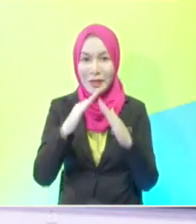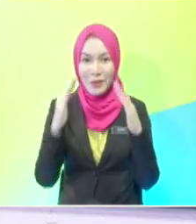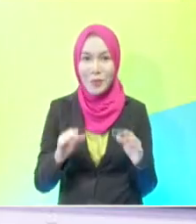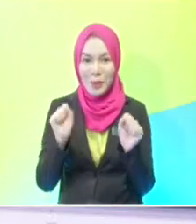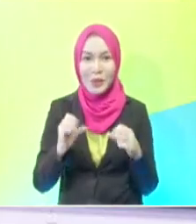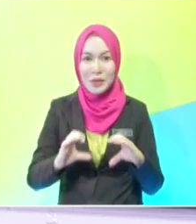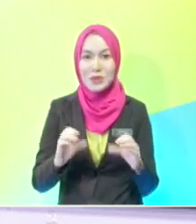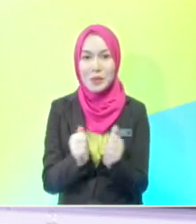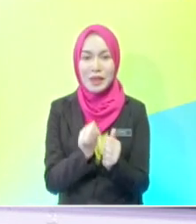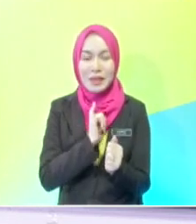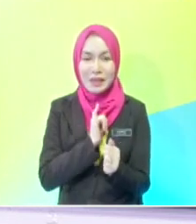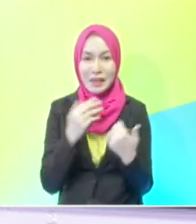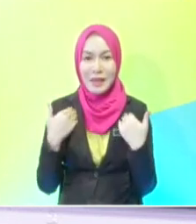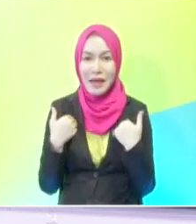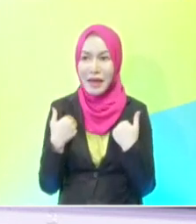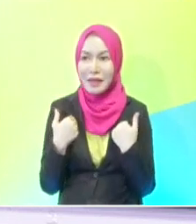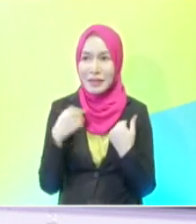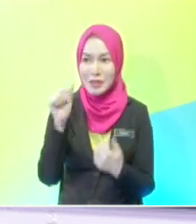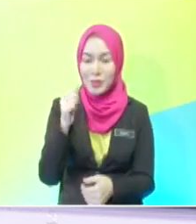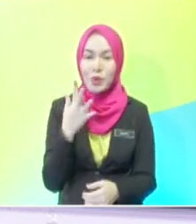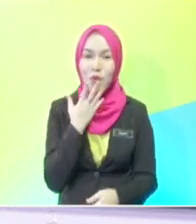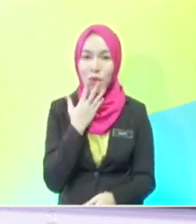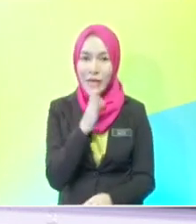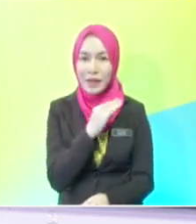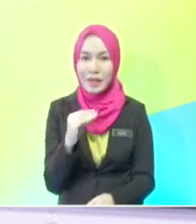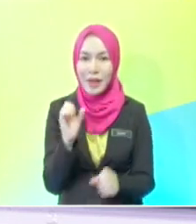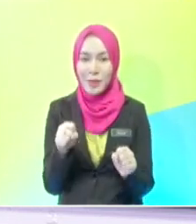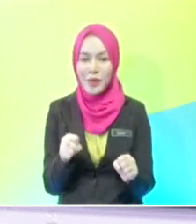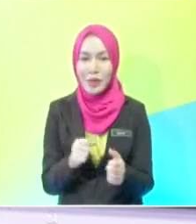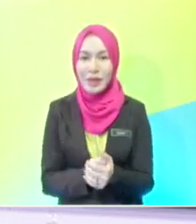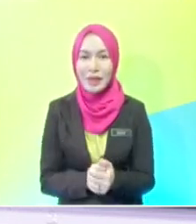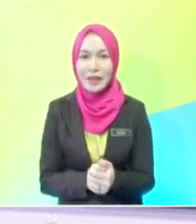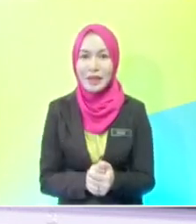dan kita akan cari 4D utama kita